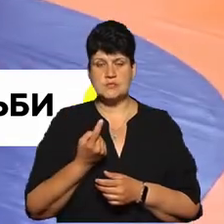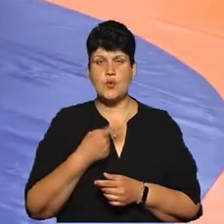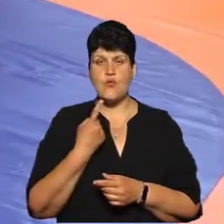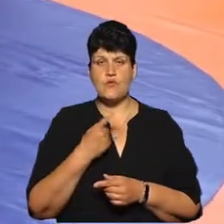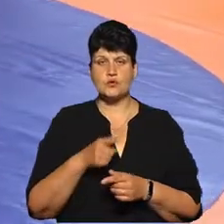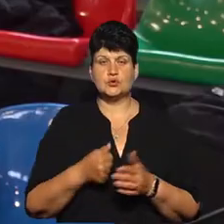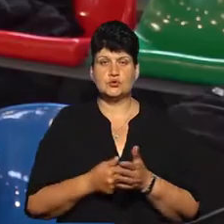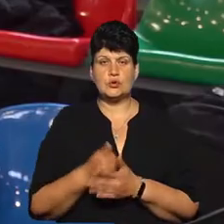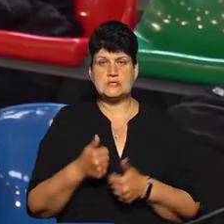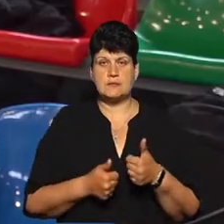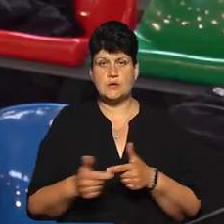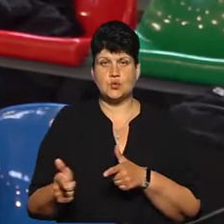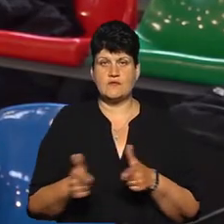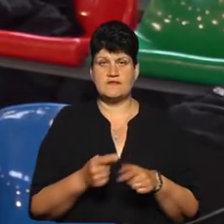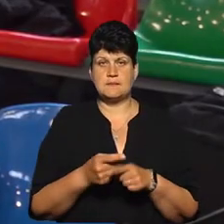готувався півроку.